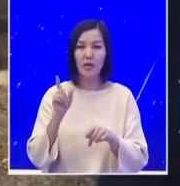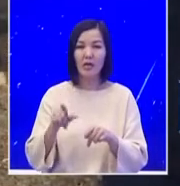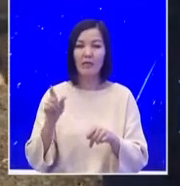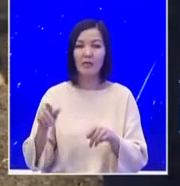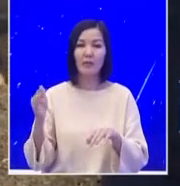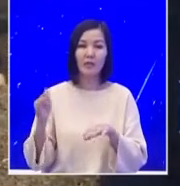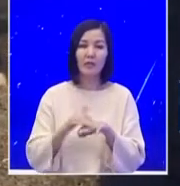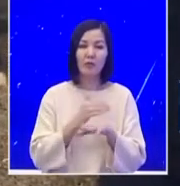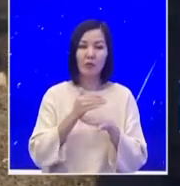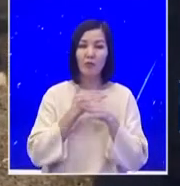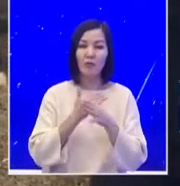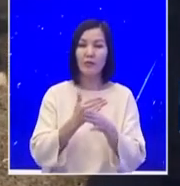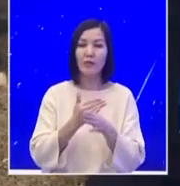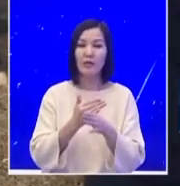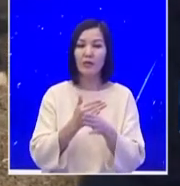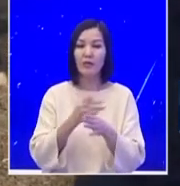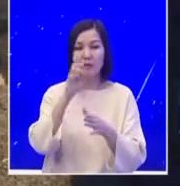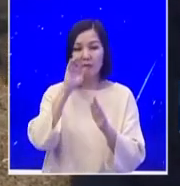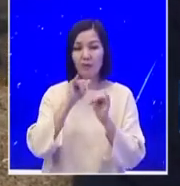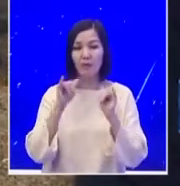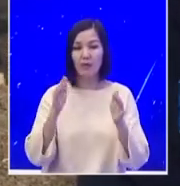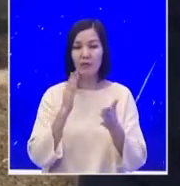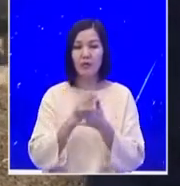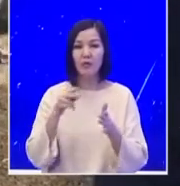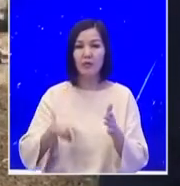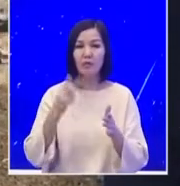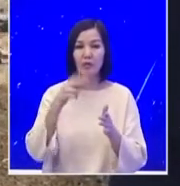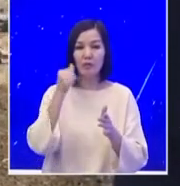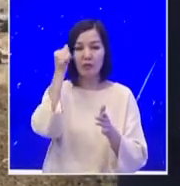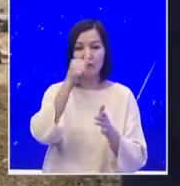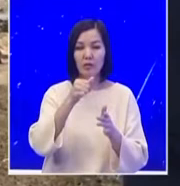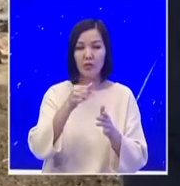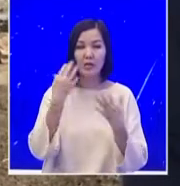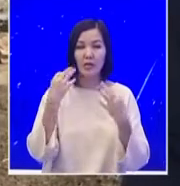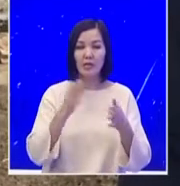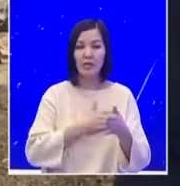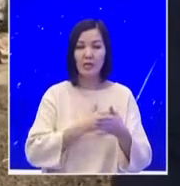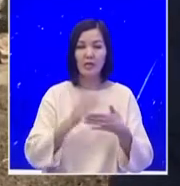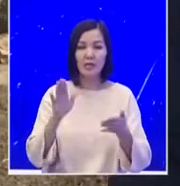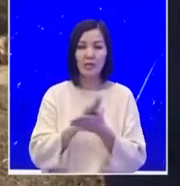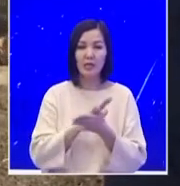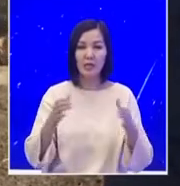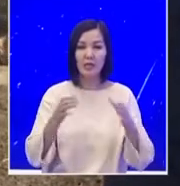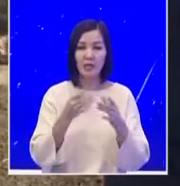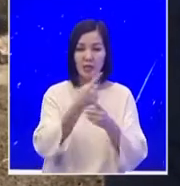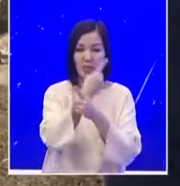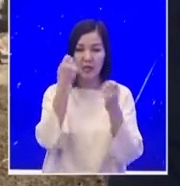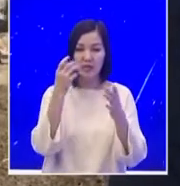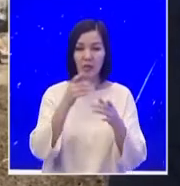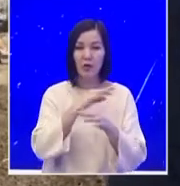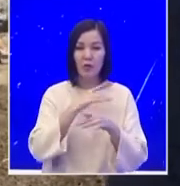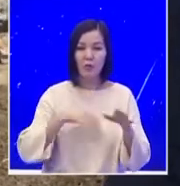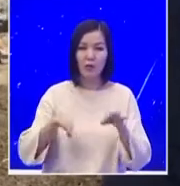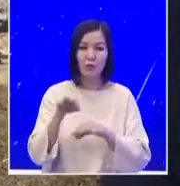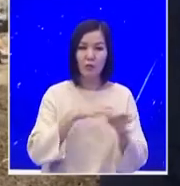ұстанымдар арқылы мемлекетіміз дами түседі. 2020 жылы еріктілер жылы аясында біз бірнеше жобаны қолға аламыз.